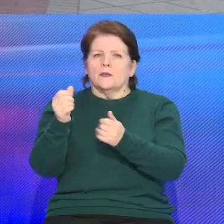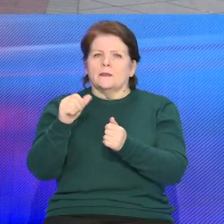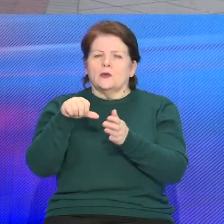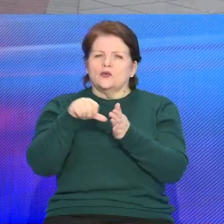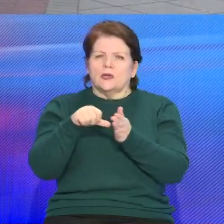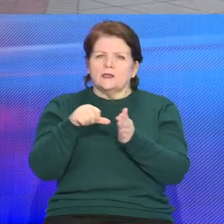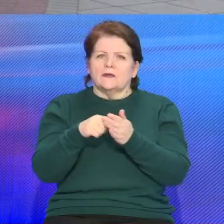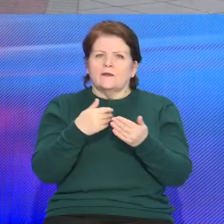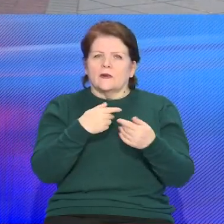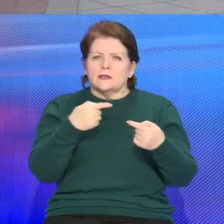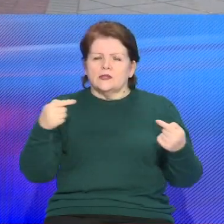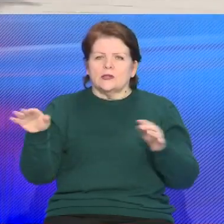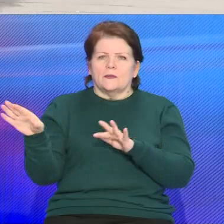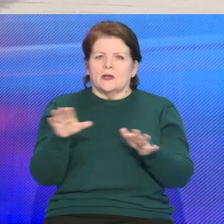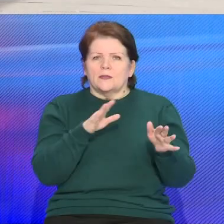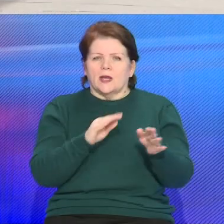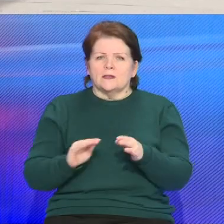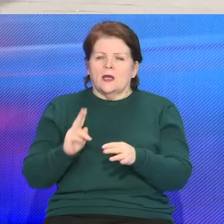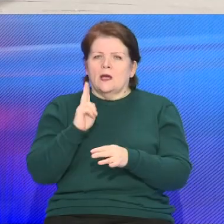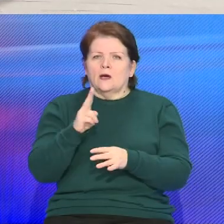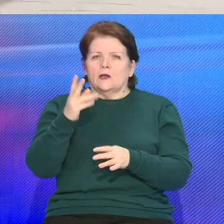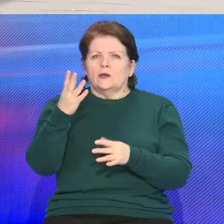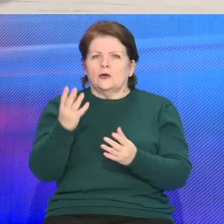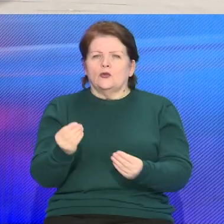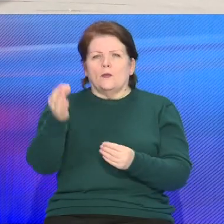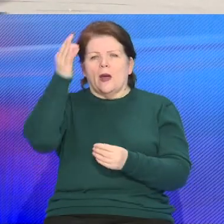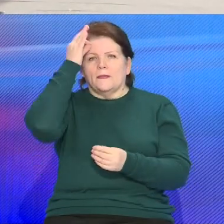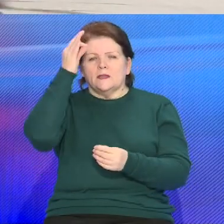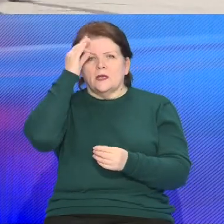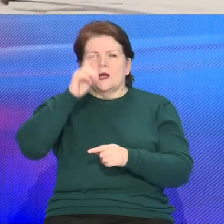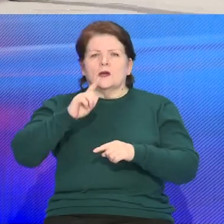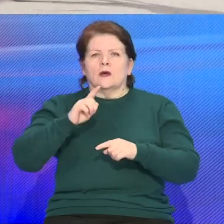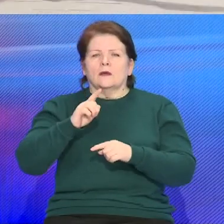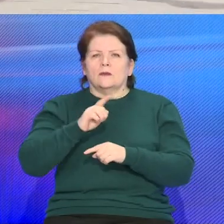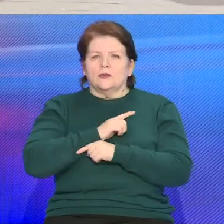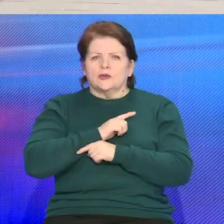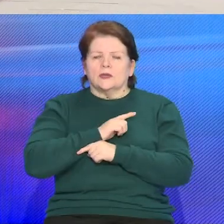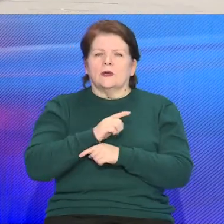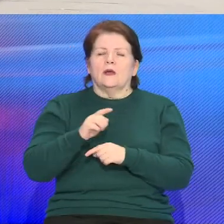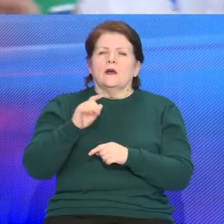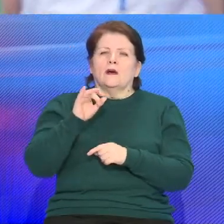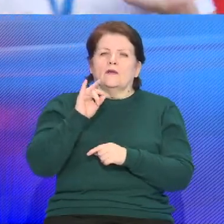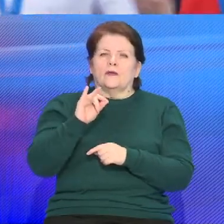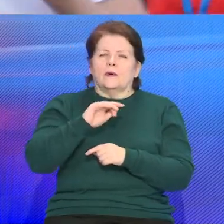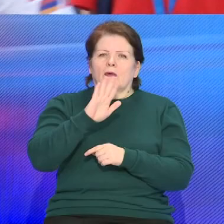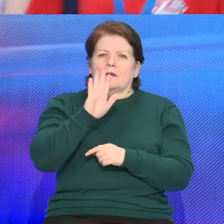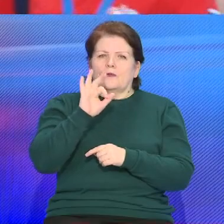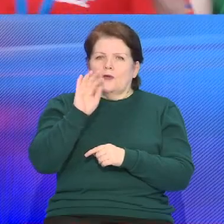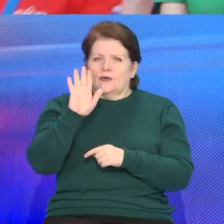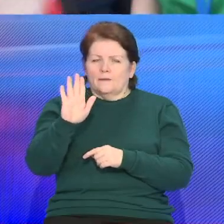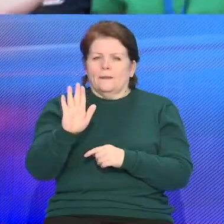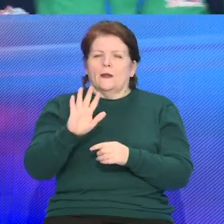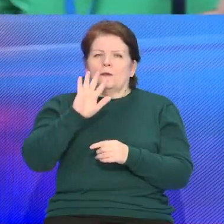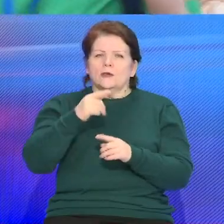крэпасці, прымеркаваных да дня ўсенароднай памяці ахвяр Вялікай айчыннай вайны і генацыду беларускага народа. Затым у